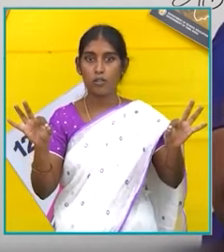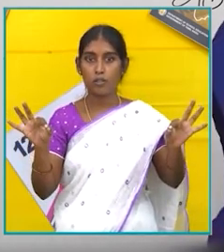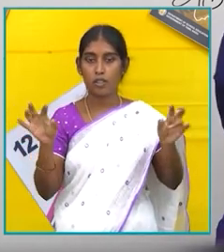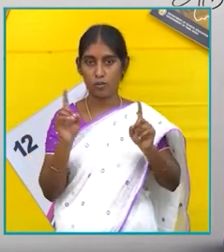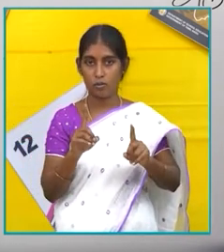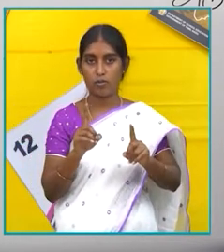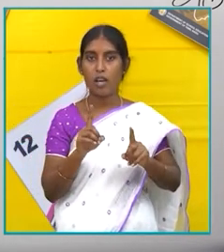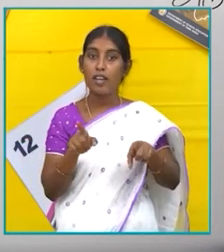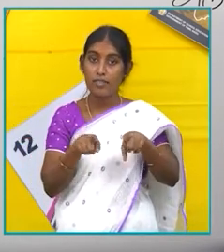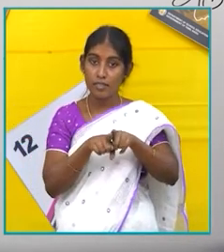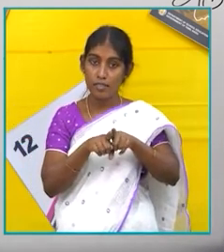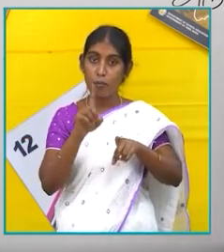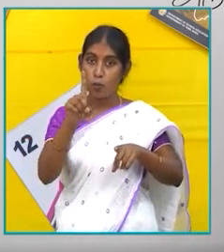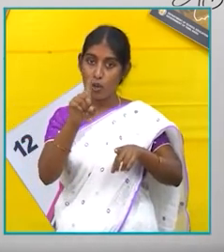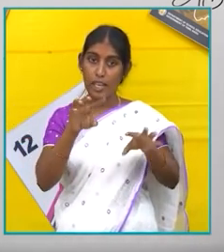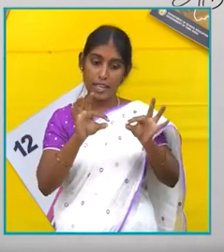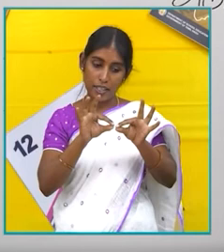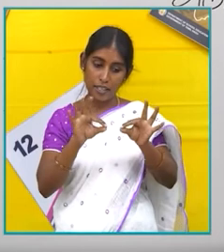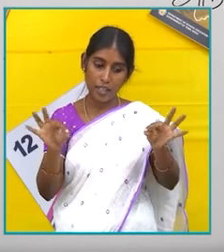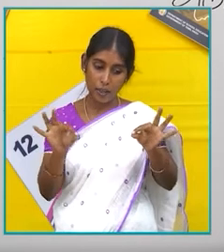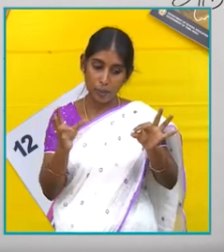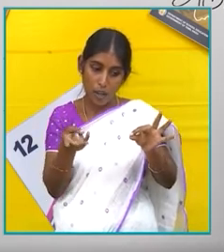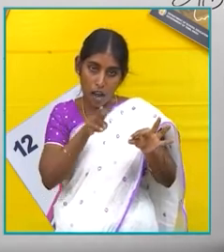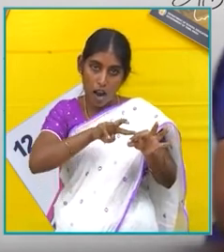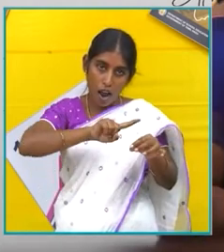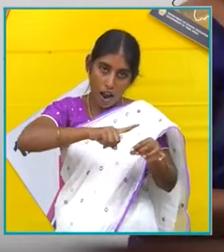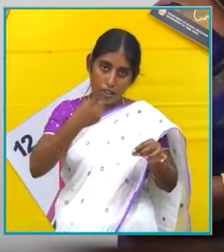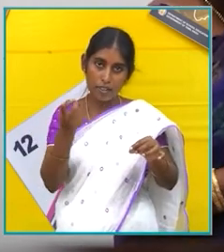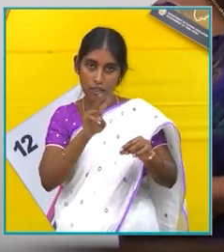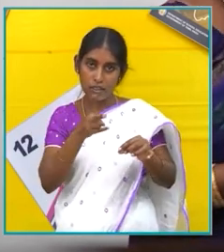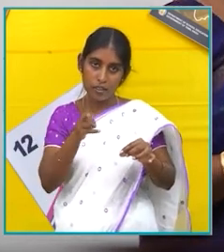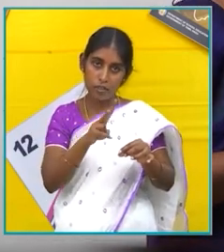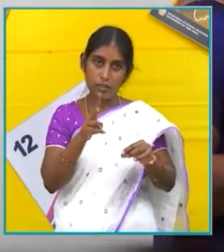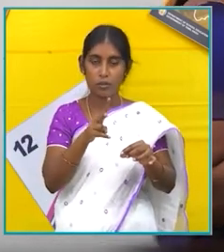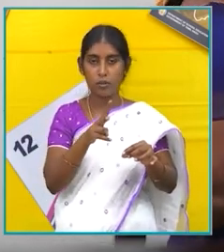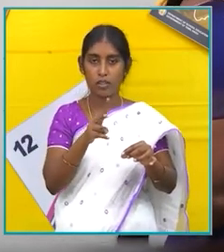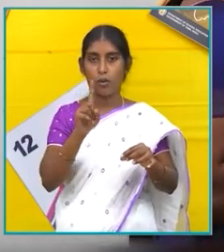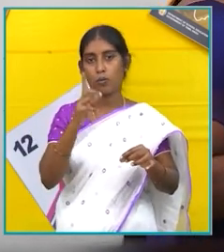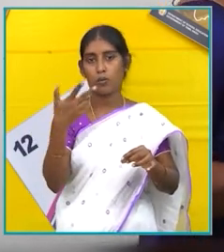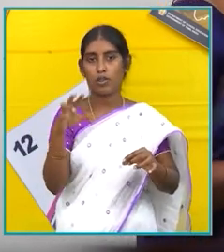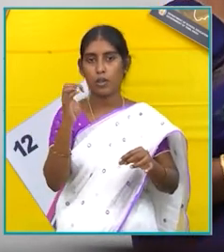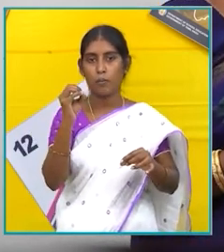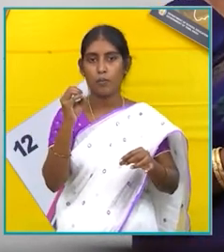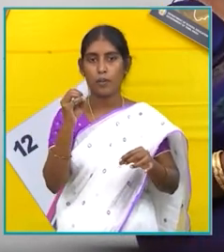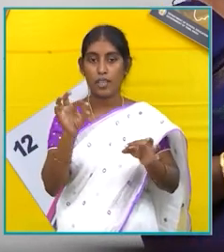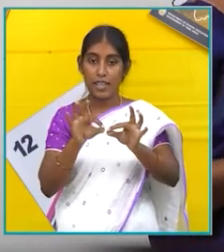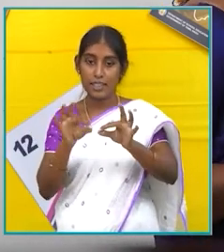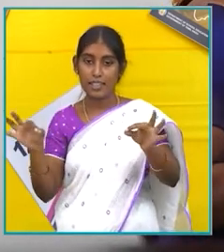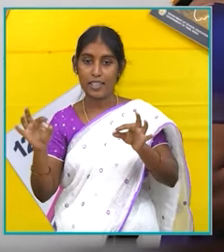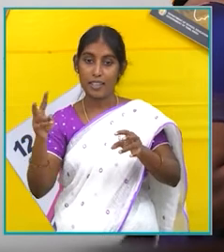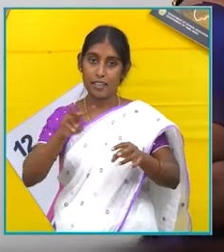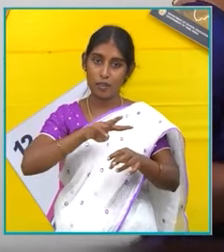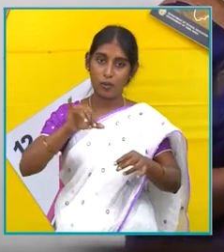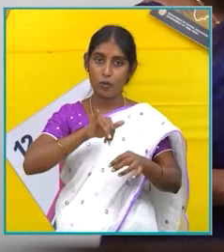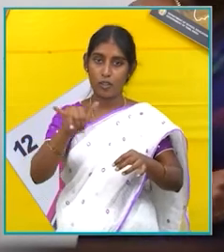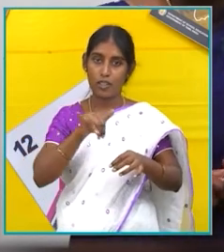கூடுதல், ஒரே நேர்கோட்டில் அமைந்த அடுத்துள்ள கோணங்களின் கூடுதல் 180 டிகிரி கிடைச்சிச்சுன்னா அது நேரிய கோணங்கள் அப்படின்னு